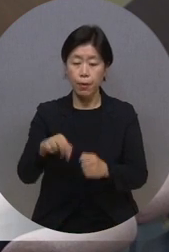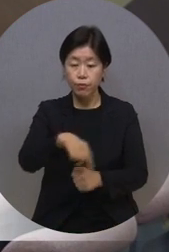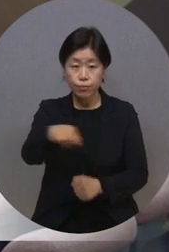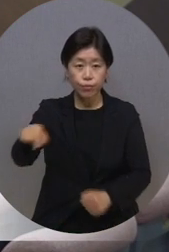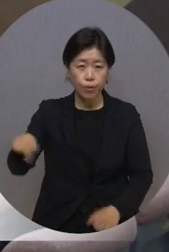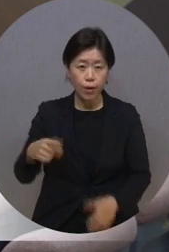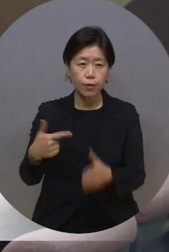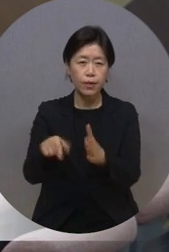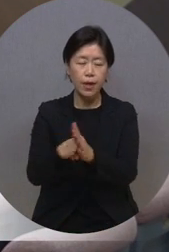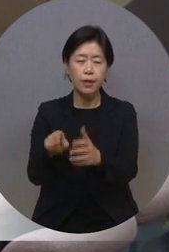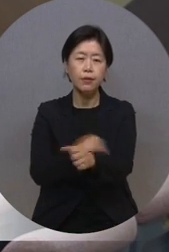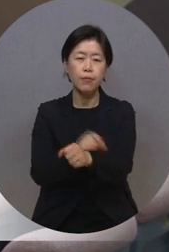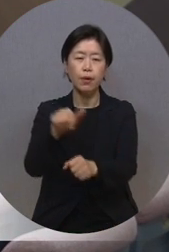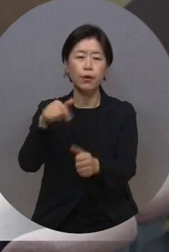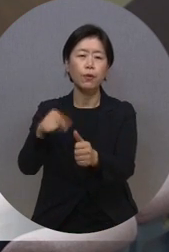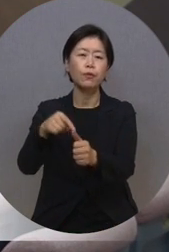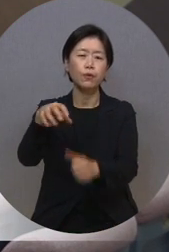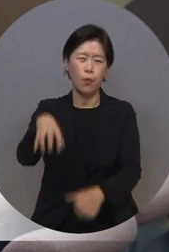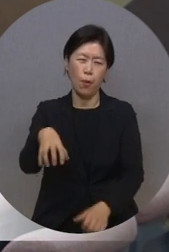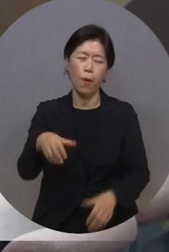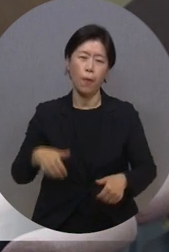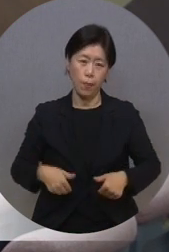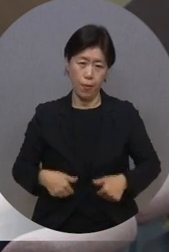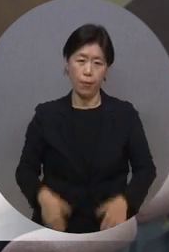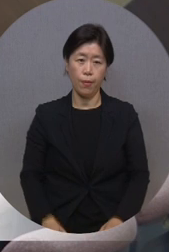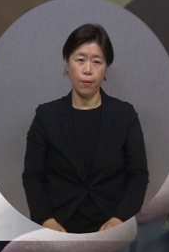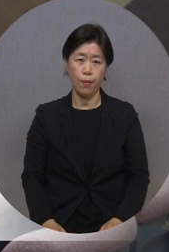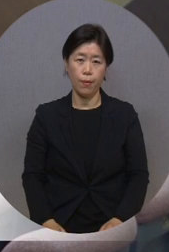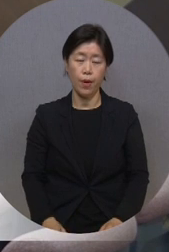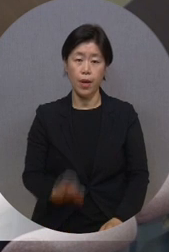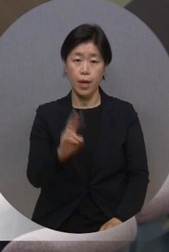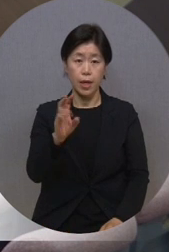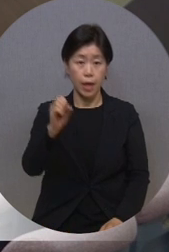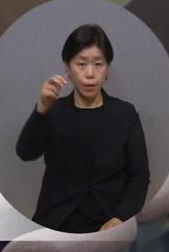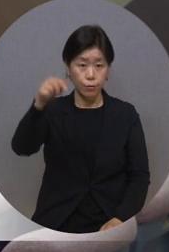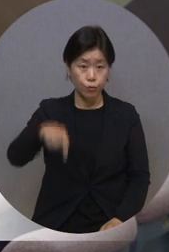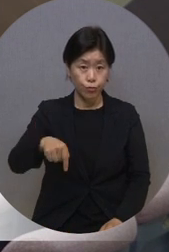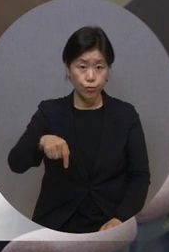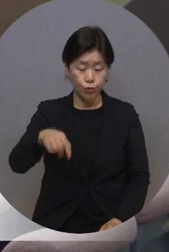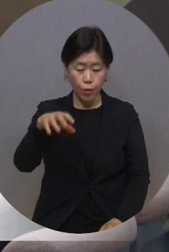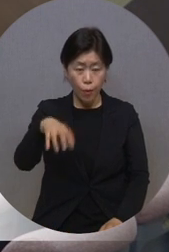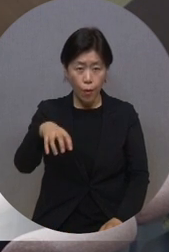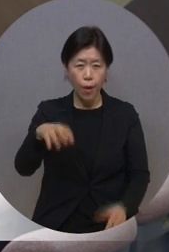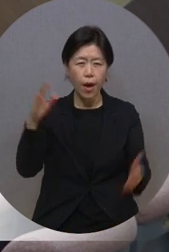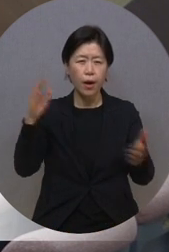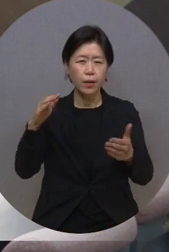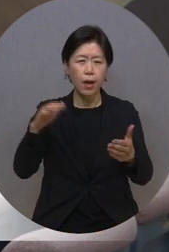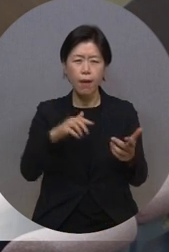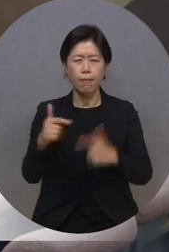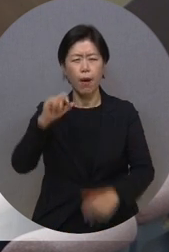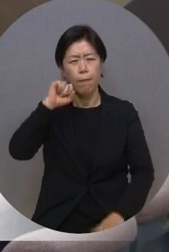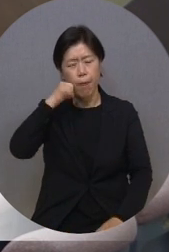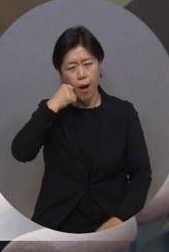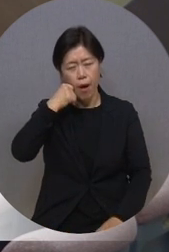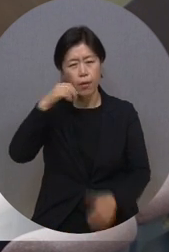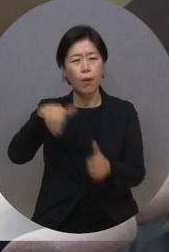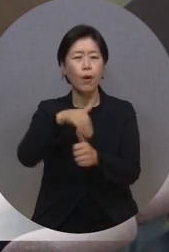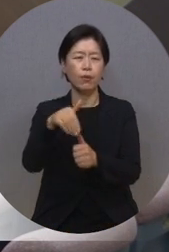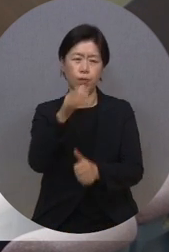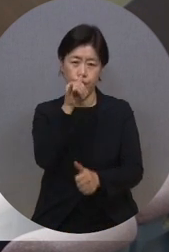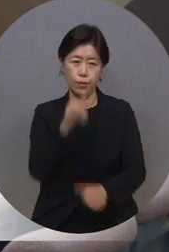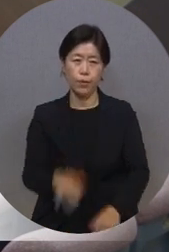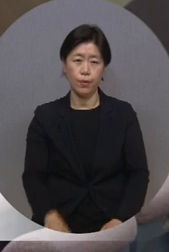학생들이 너무나 어려운 환경 여건에서 교육을 하고 있습니다. 일시군,